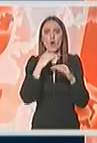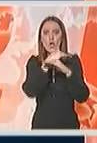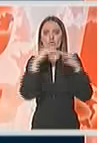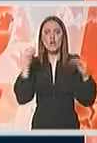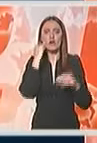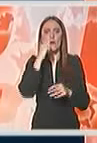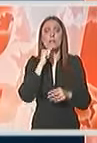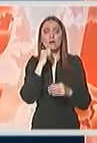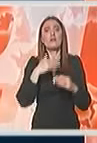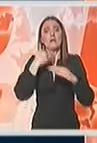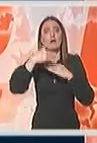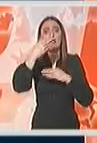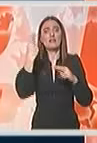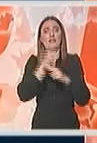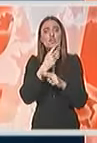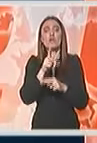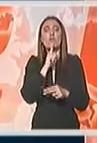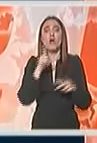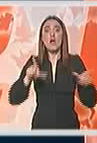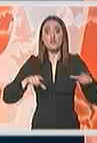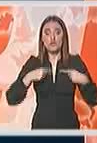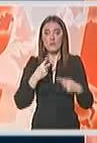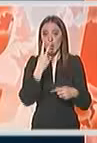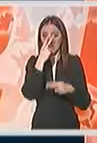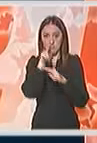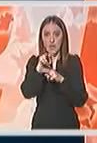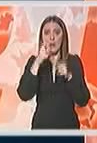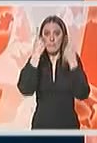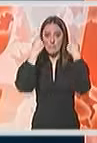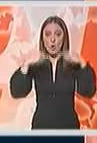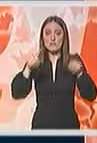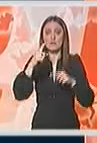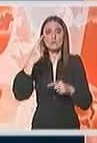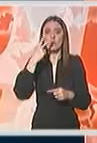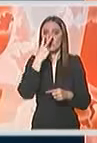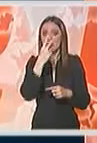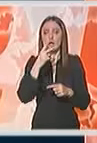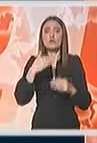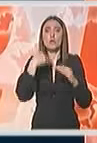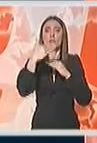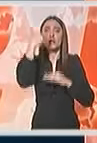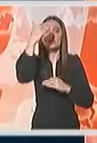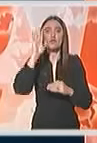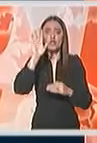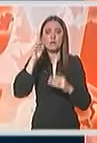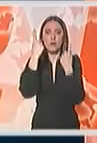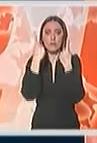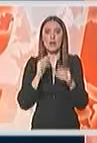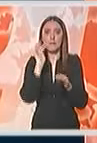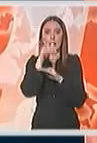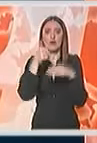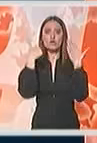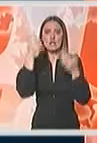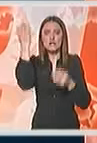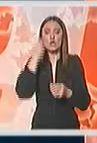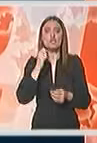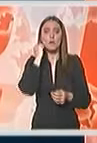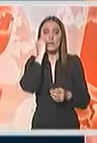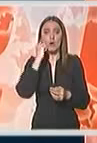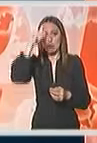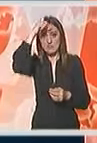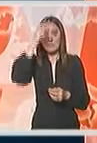da bi se podstakle države u kojima žive da obrate posebnu pažnju u napređivanju njihovog položaja. Preko 60% Roma